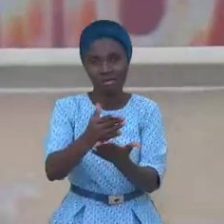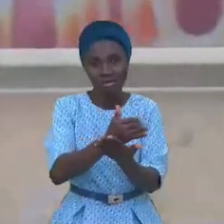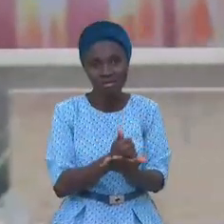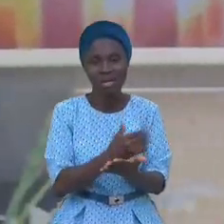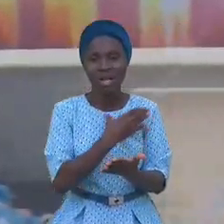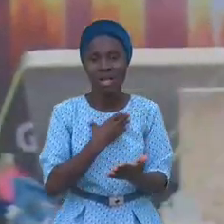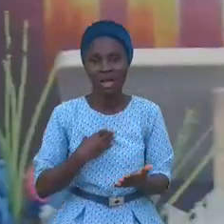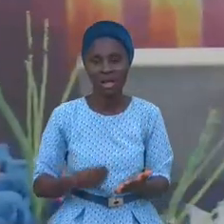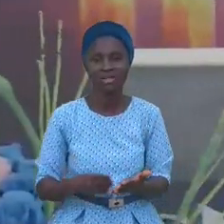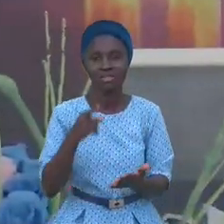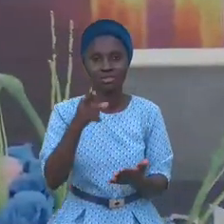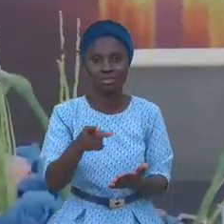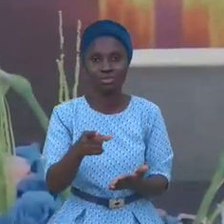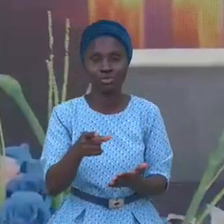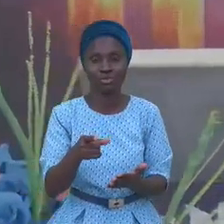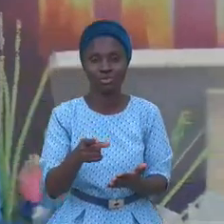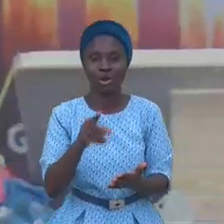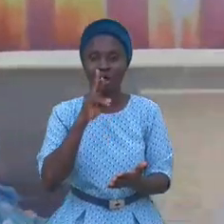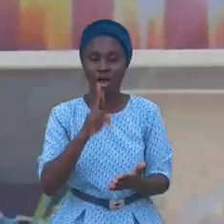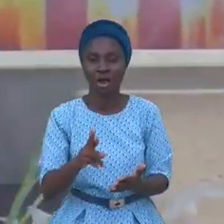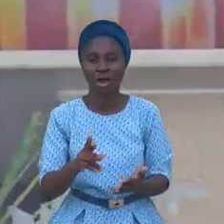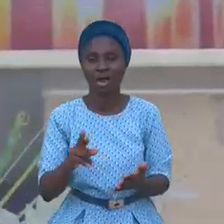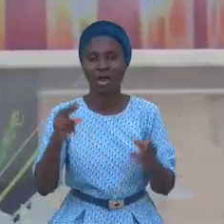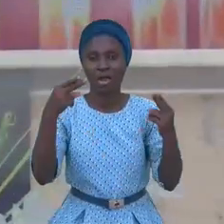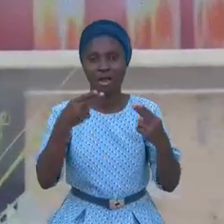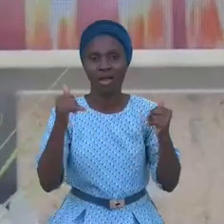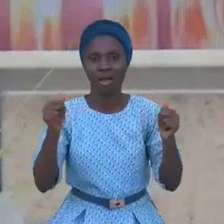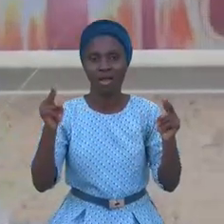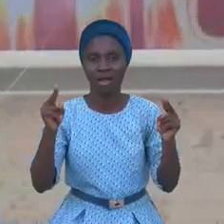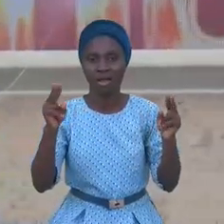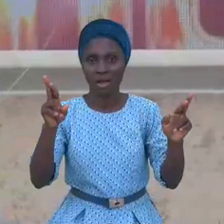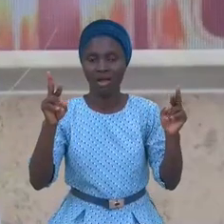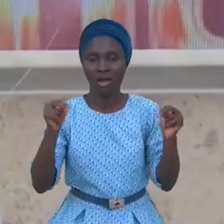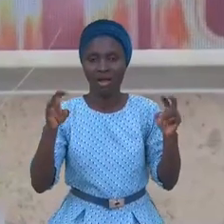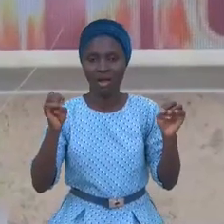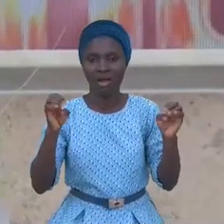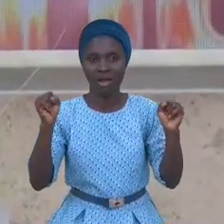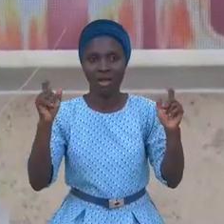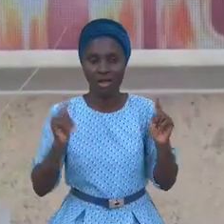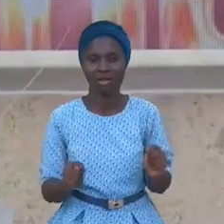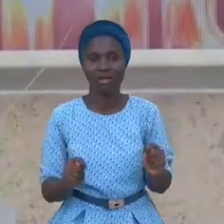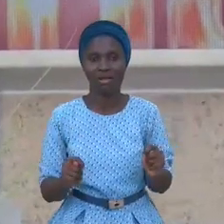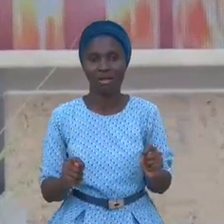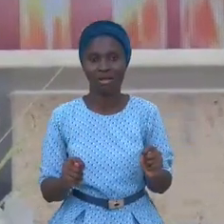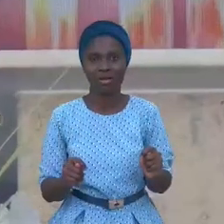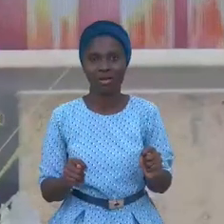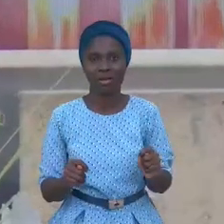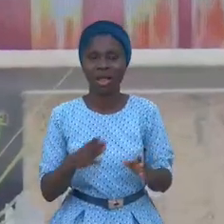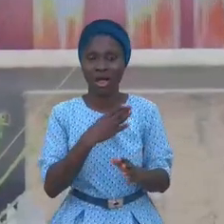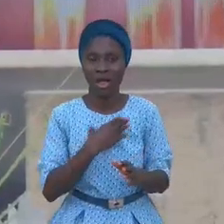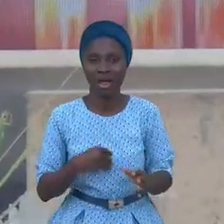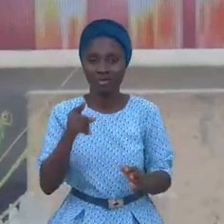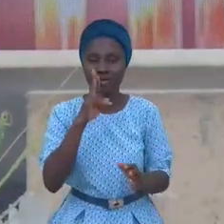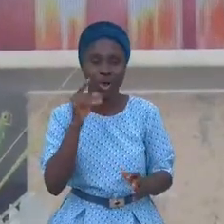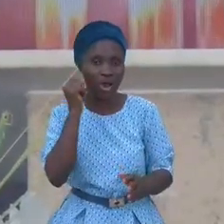gagnes et tu es assoiffé. Tu viens dans la vie et c'est comme tu as éveillé.